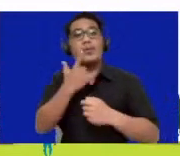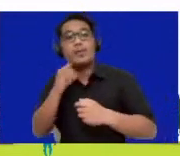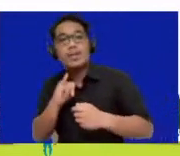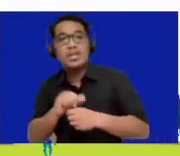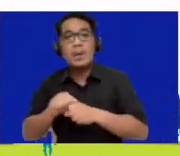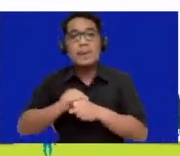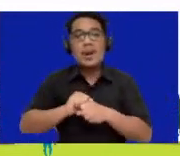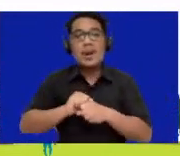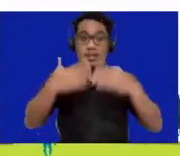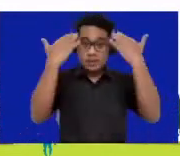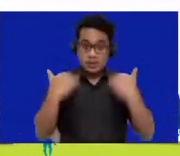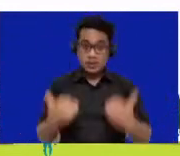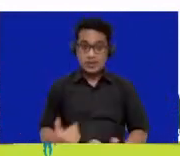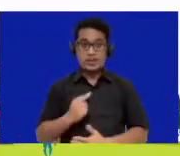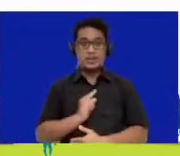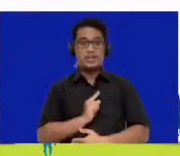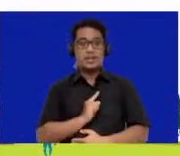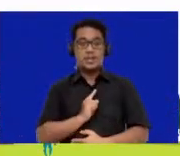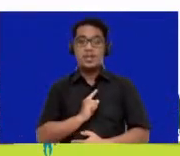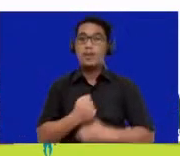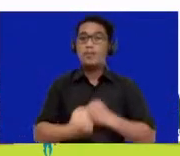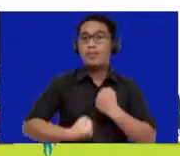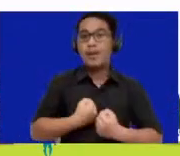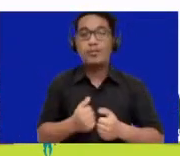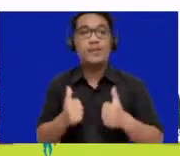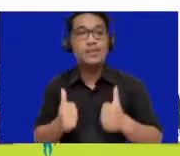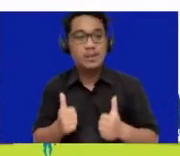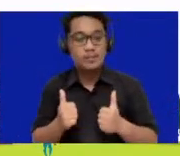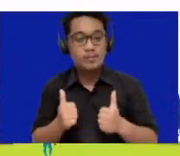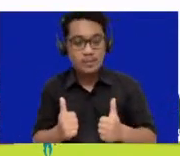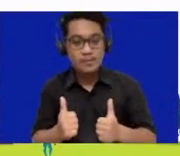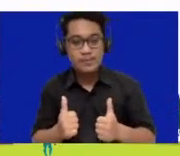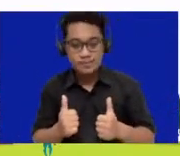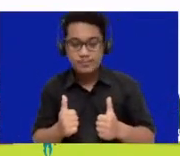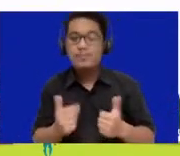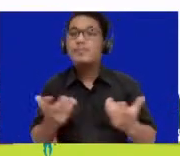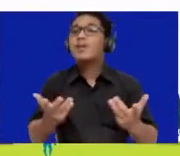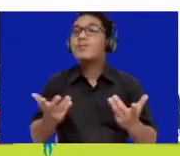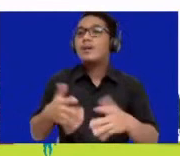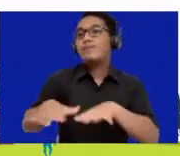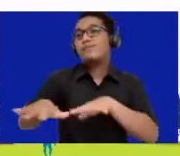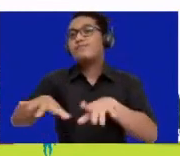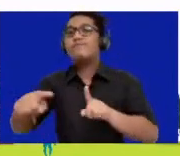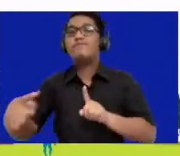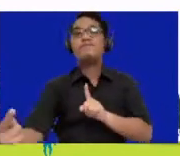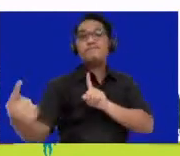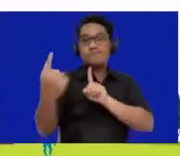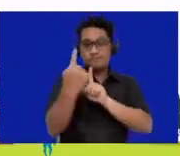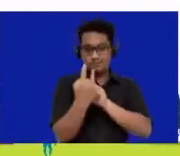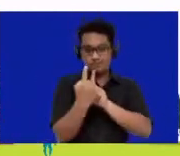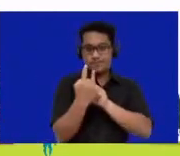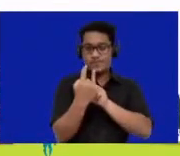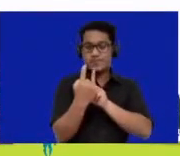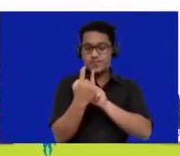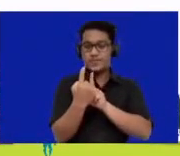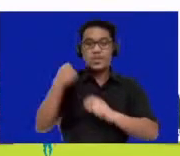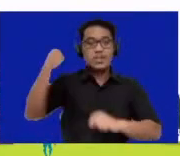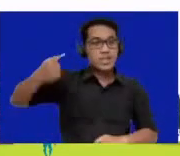melakukan kesiapsiagaan dalam menghadapi bencana. Kita rutin dalam mengadakan simulasi